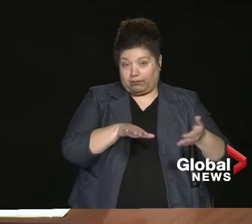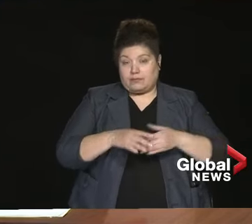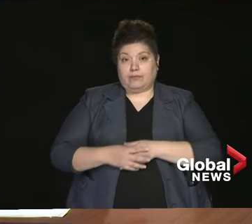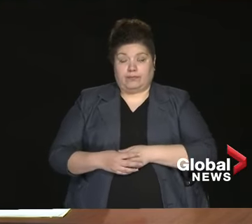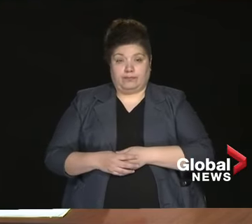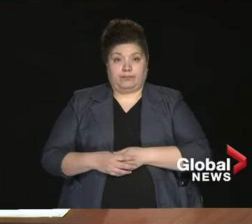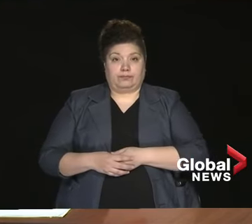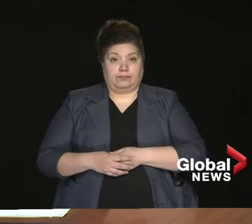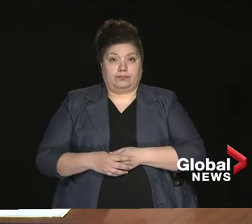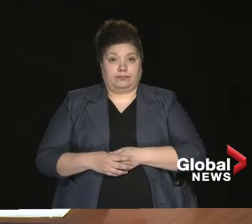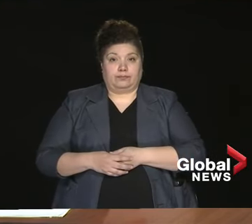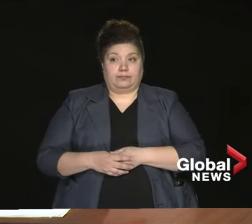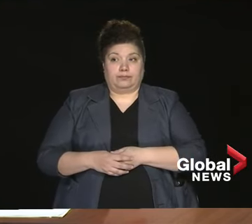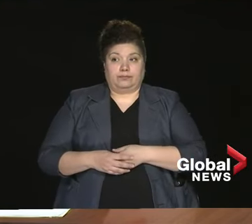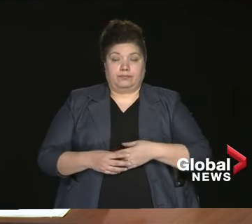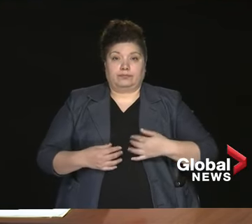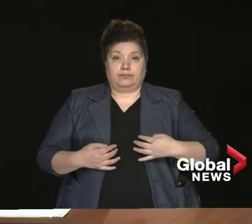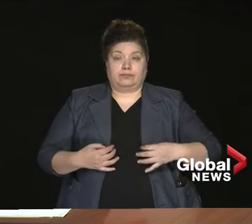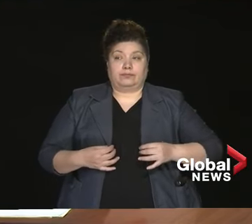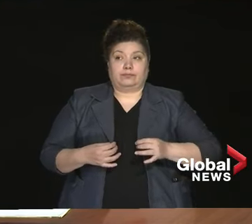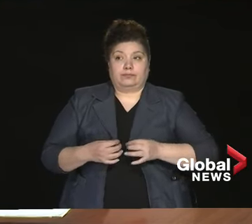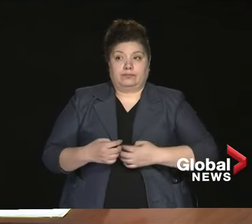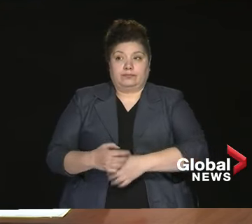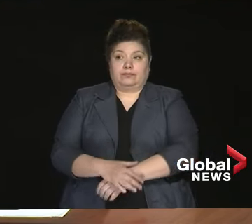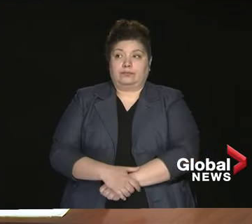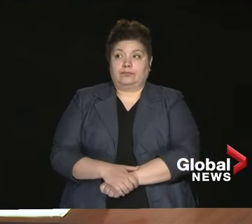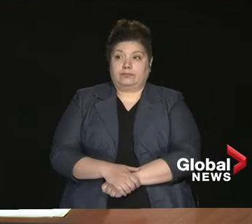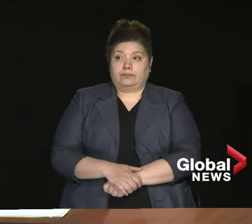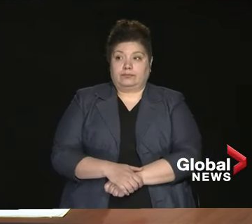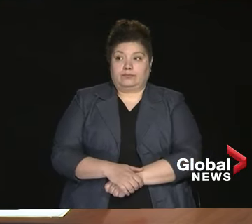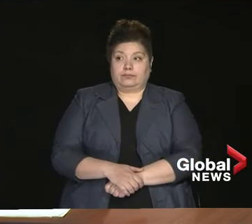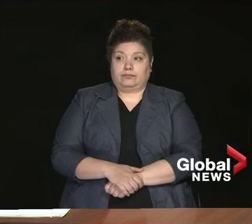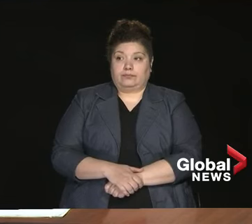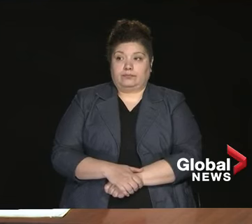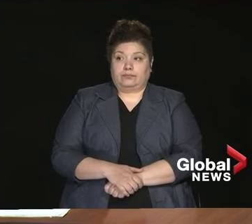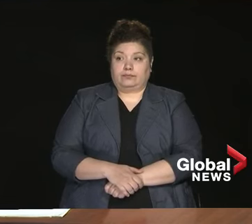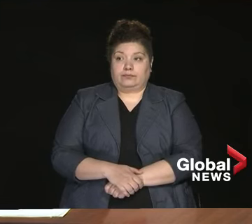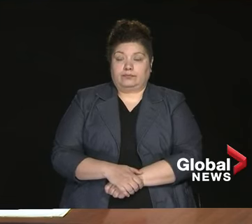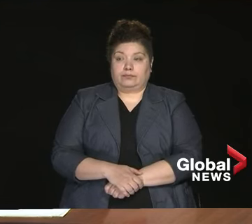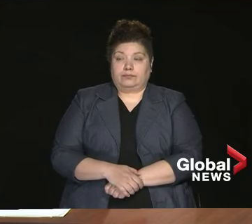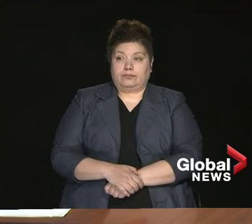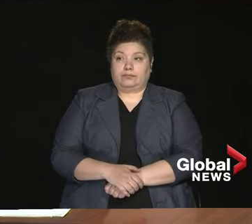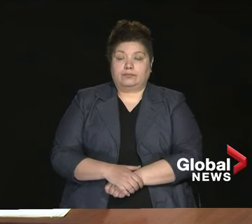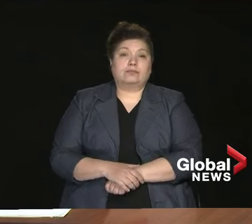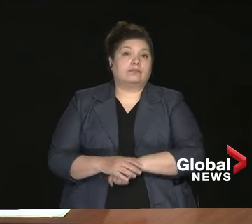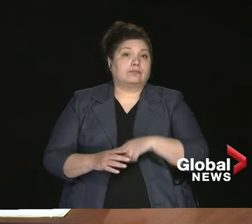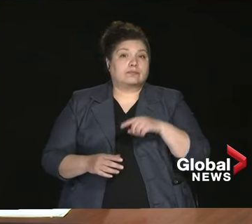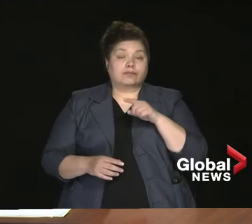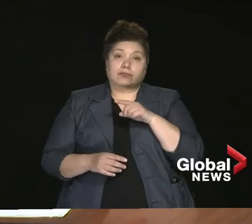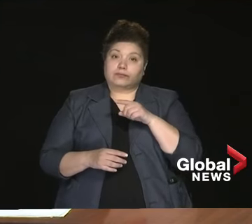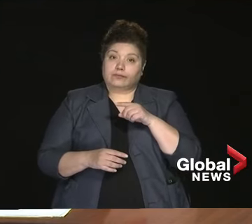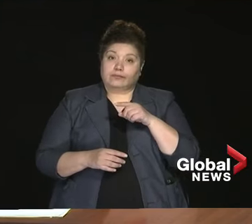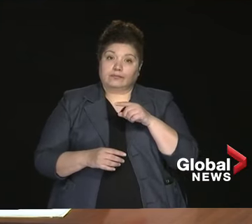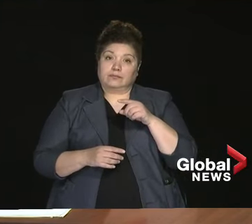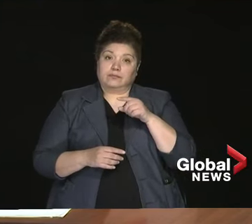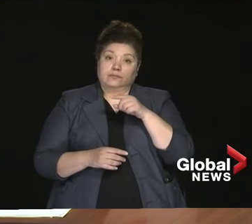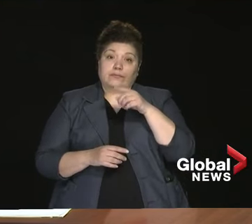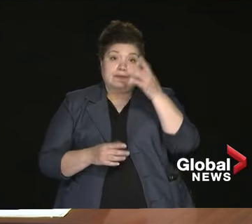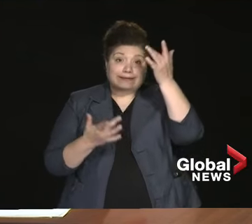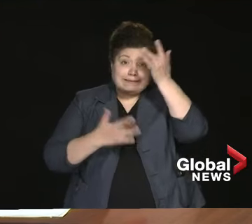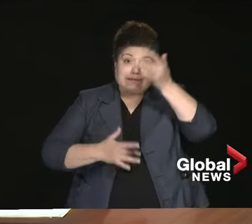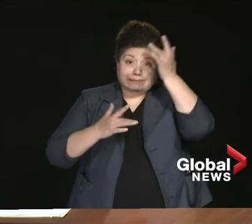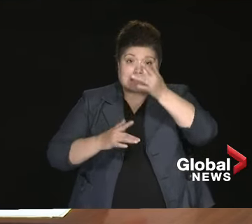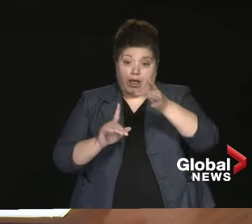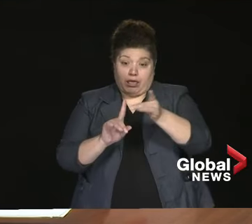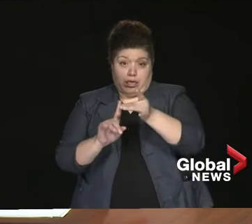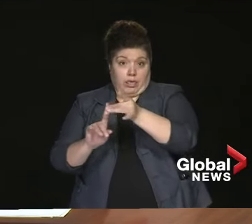représentent, doivent minimiser le nombre de personnes qui sont infectées the number et of aussi people who are hospitalisées. infected and Ceci gardera hospitalized. les décès au plus